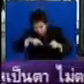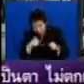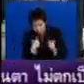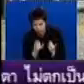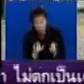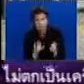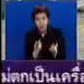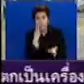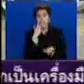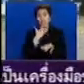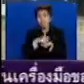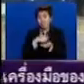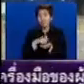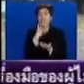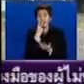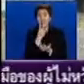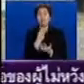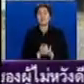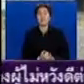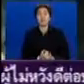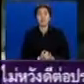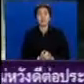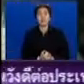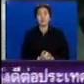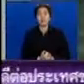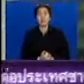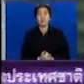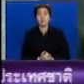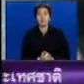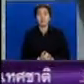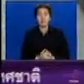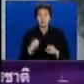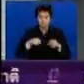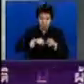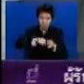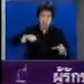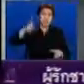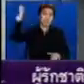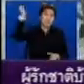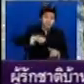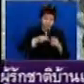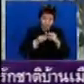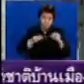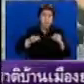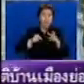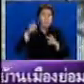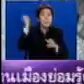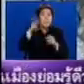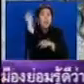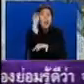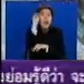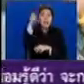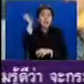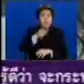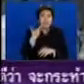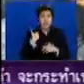ลร่มค่ายนเรศวรจังหวัดประจวบคีรีขันธ์ กระบอง มีกระบอง แล้ว